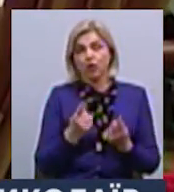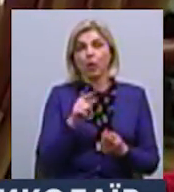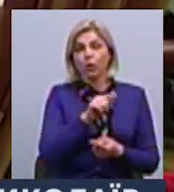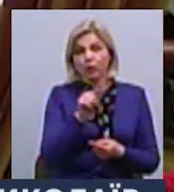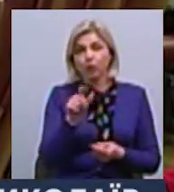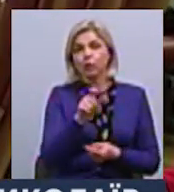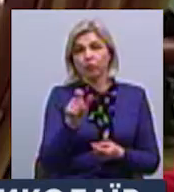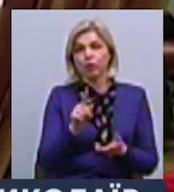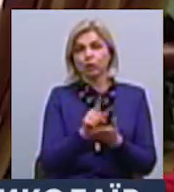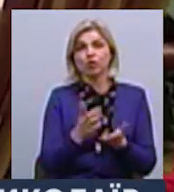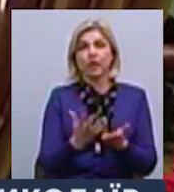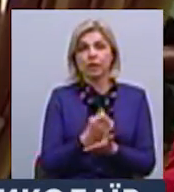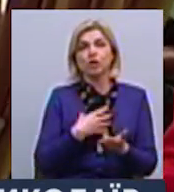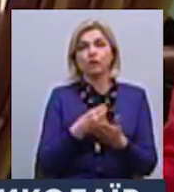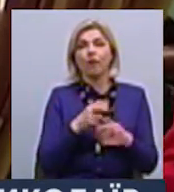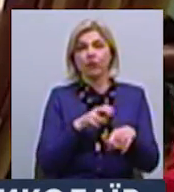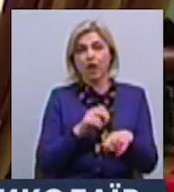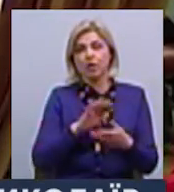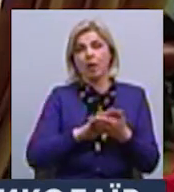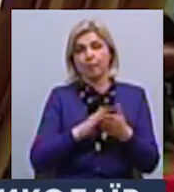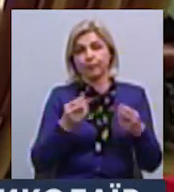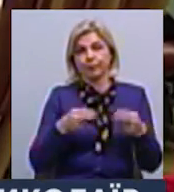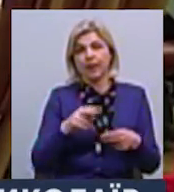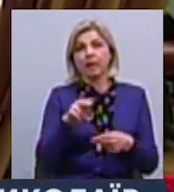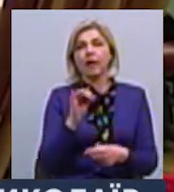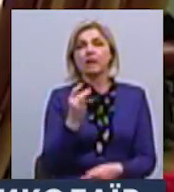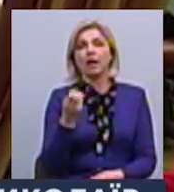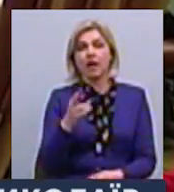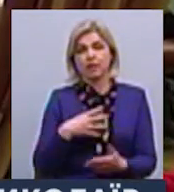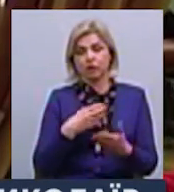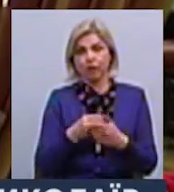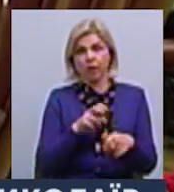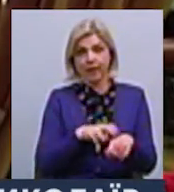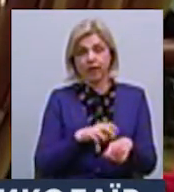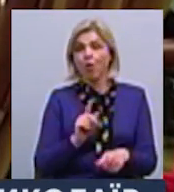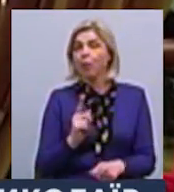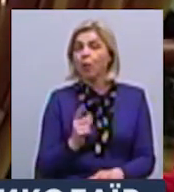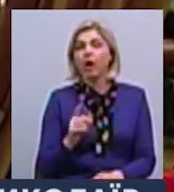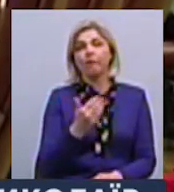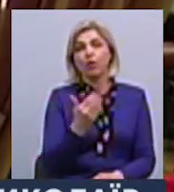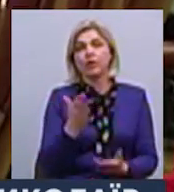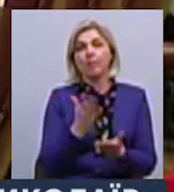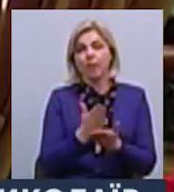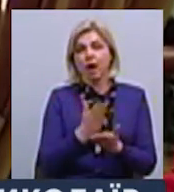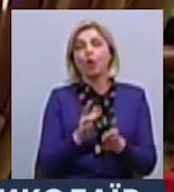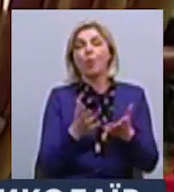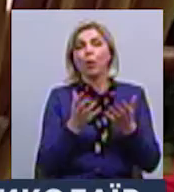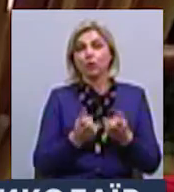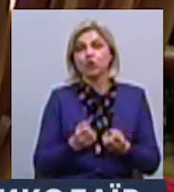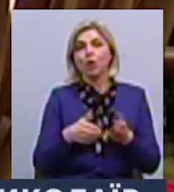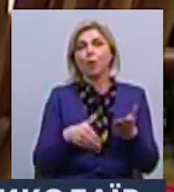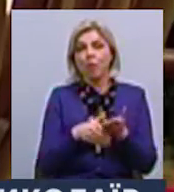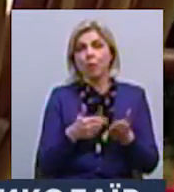мають знайти свого лікаря і підписати декларацію зі своїм лікарем, бо вони мають отримувати допомогу від